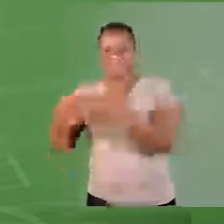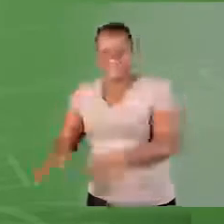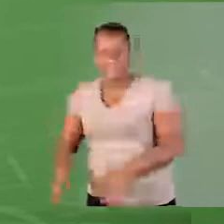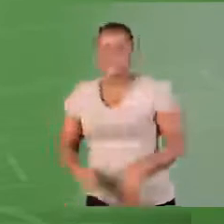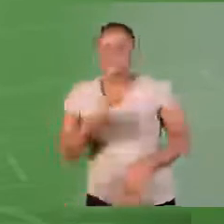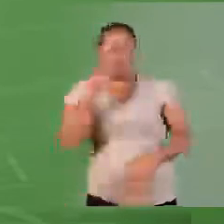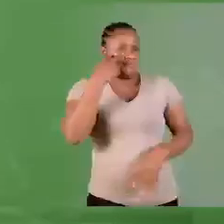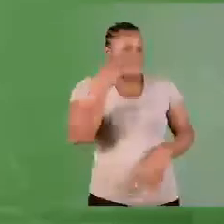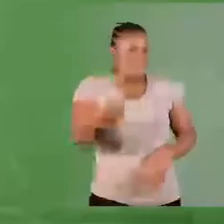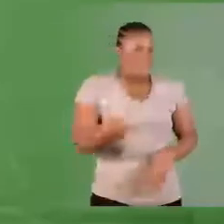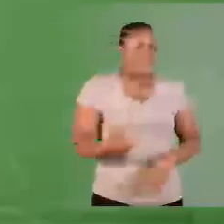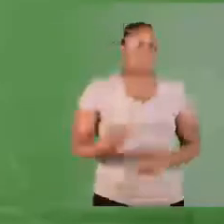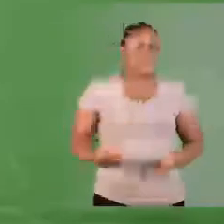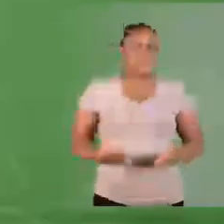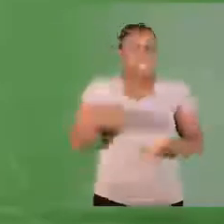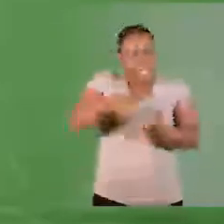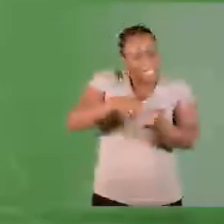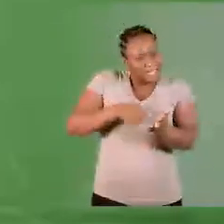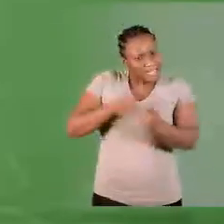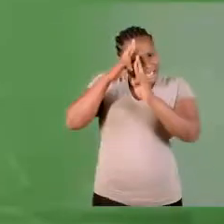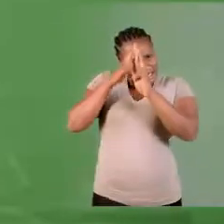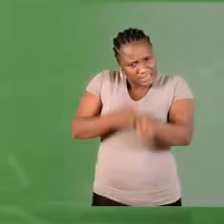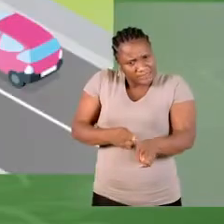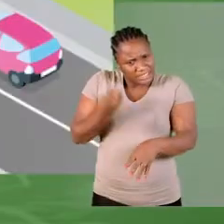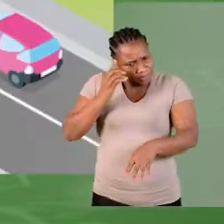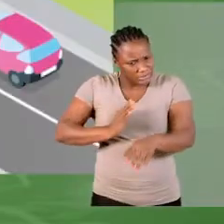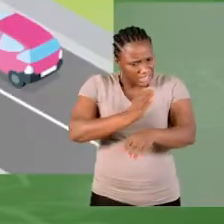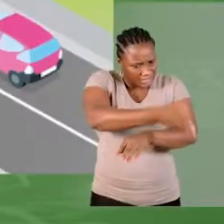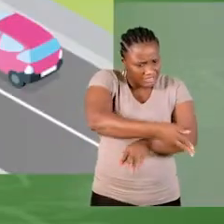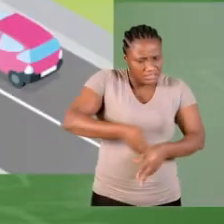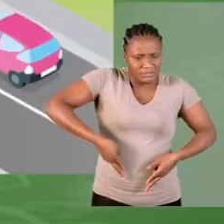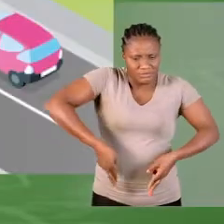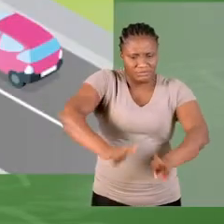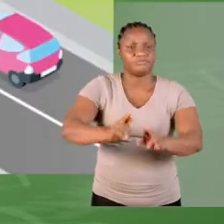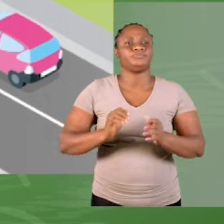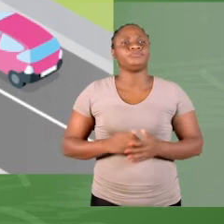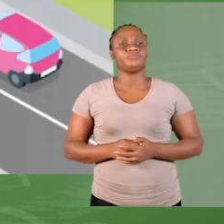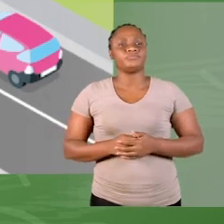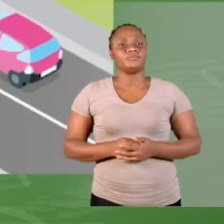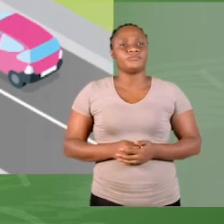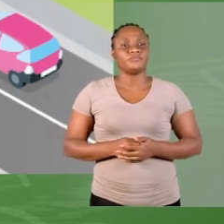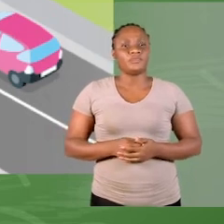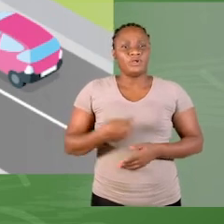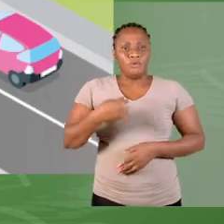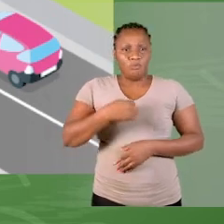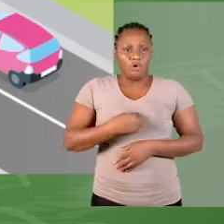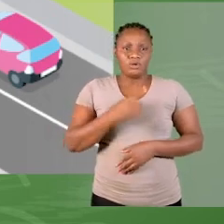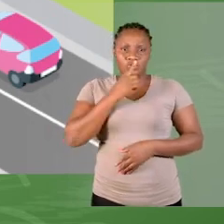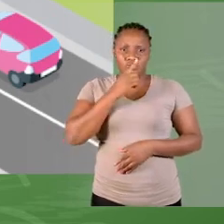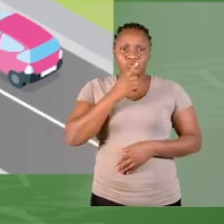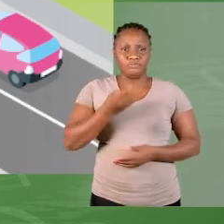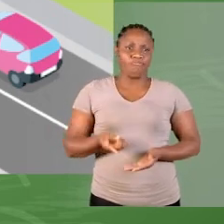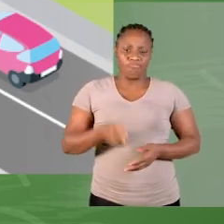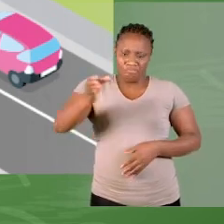les précautions à prendre pour la traverser à une intersection. Alors, revenons à l'image. Je suis à une